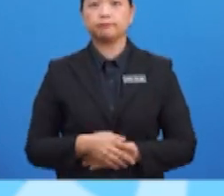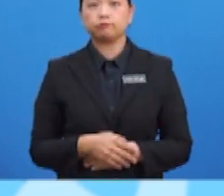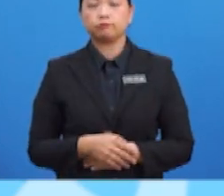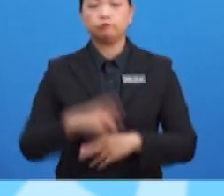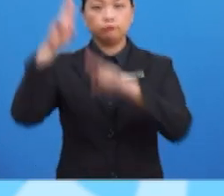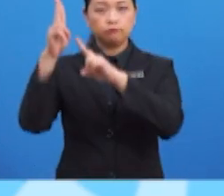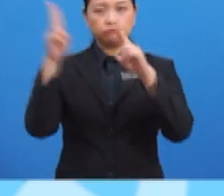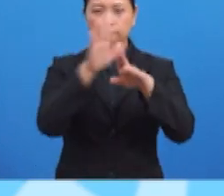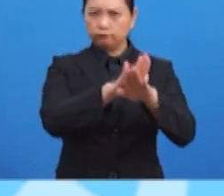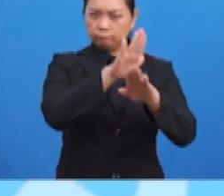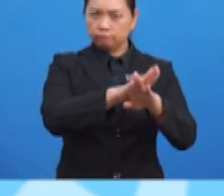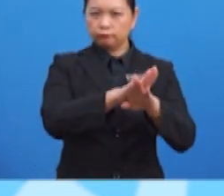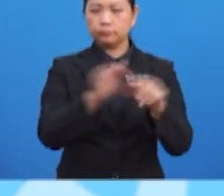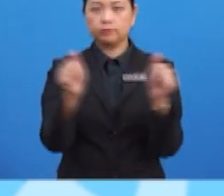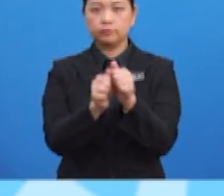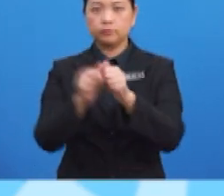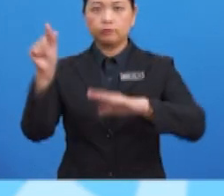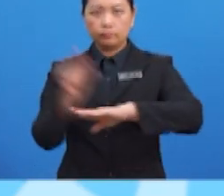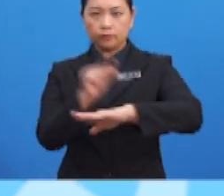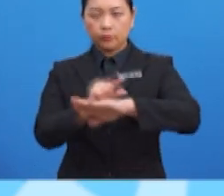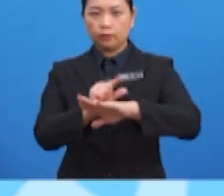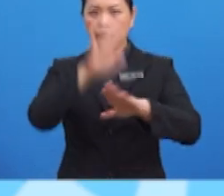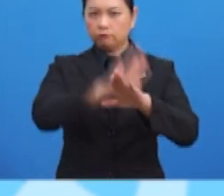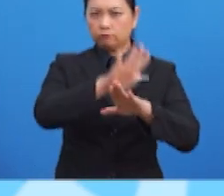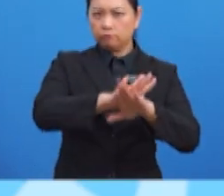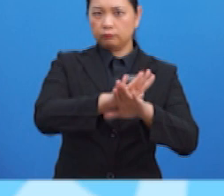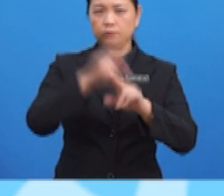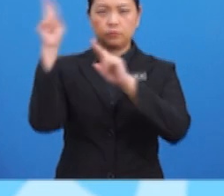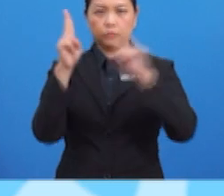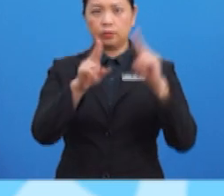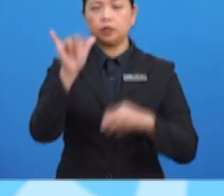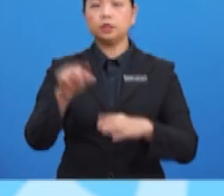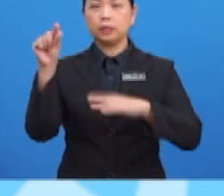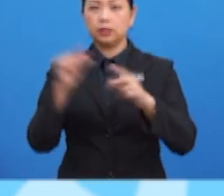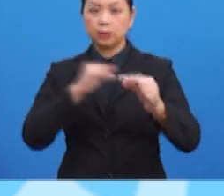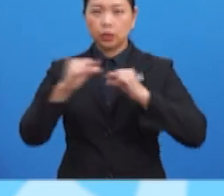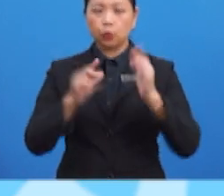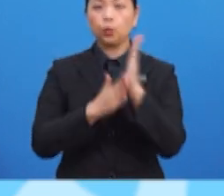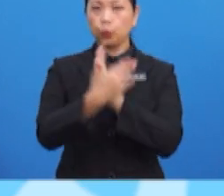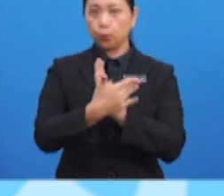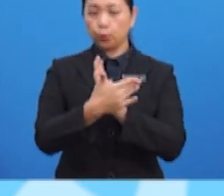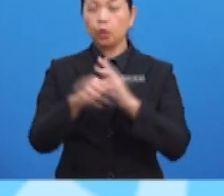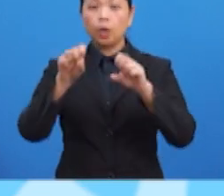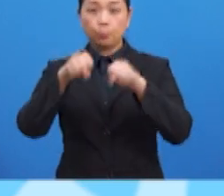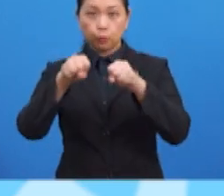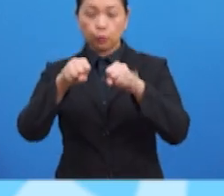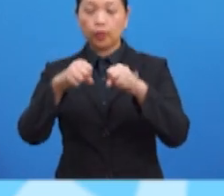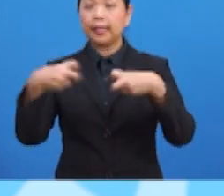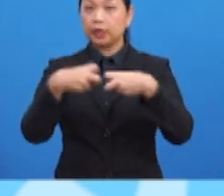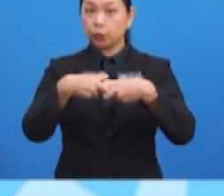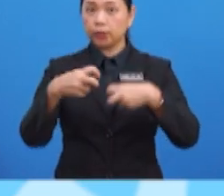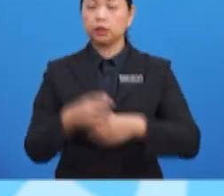Udara yang dimampat dengan menggunakan pemampat udara yang digerakkan oleh motor